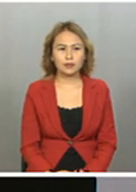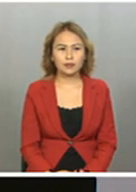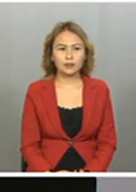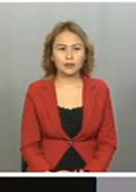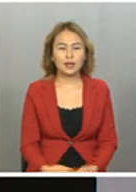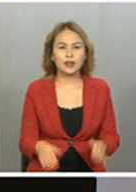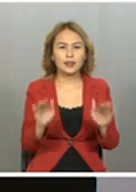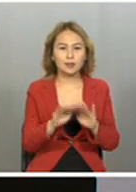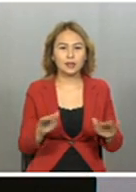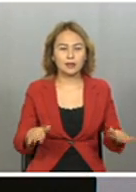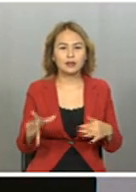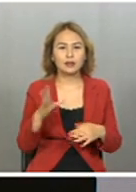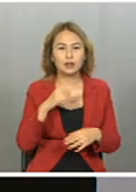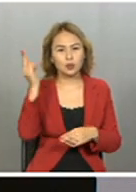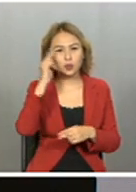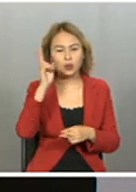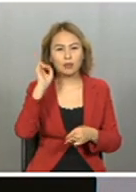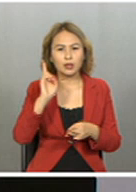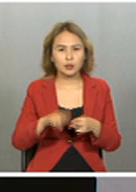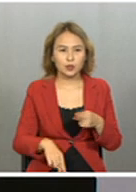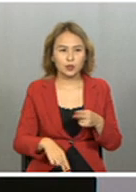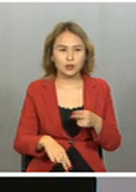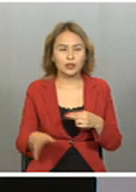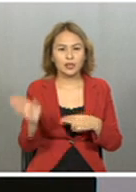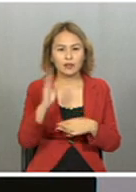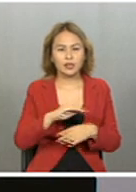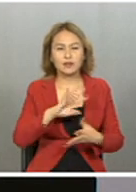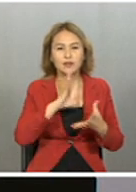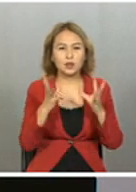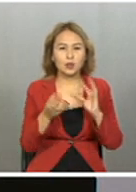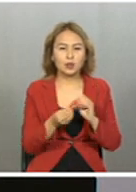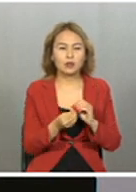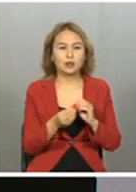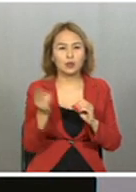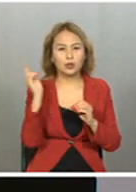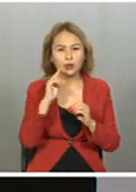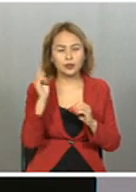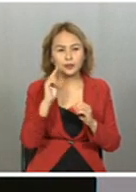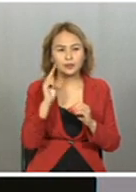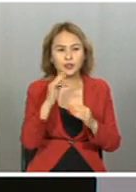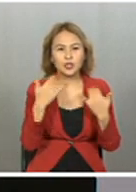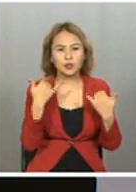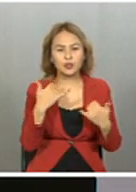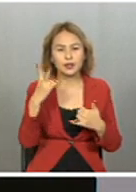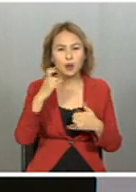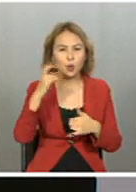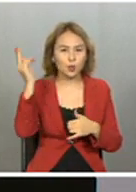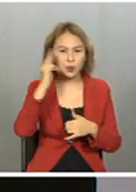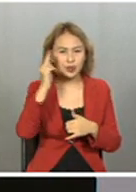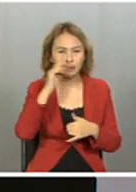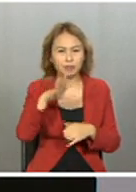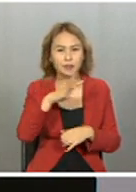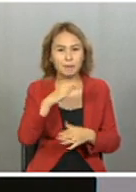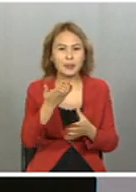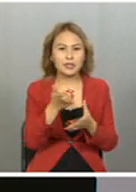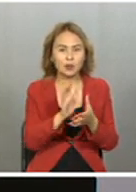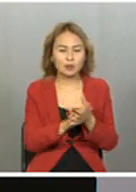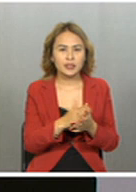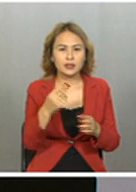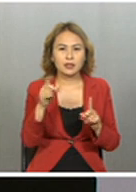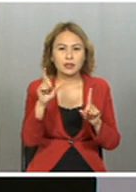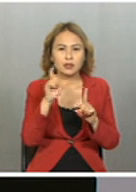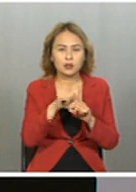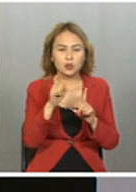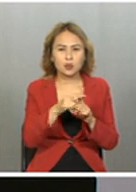Ребята, наш урок подошел к концу. Давайте подведем итоги урока. Сегодня на уроке мы познакомились с такой частью